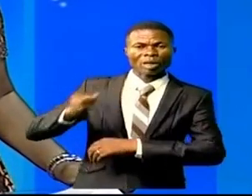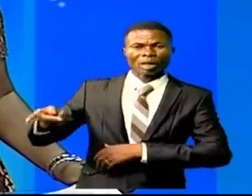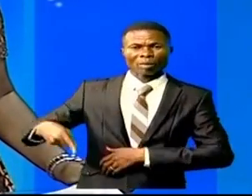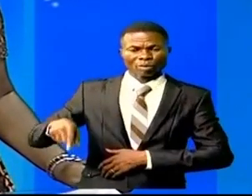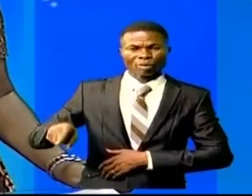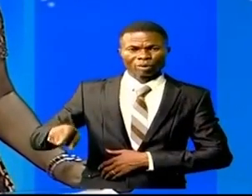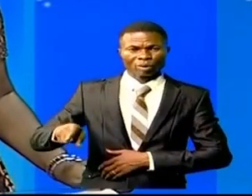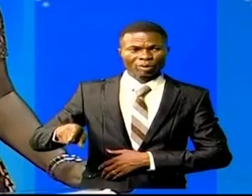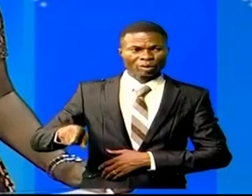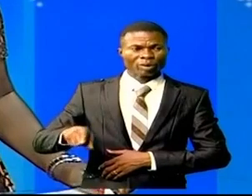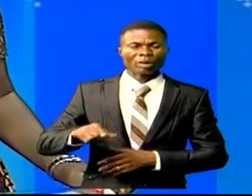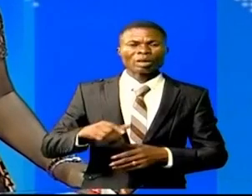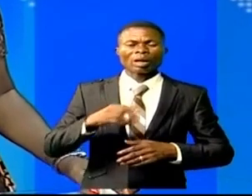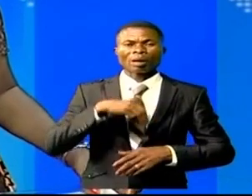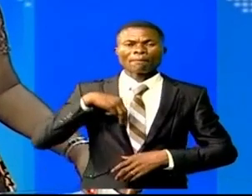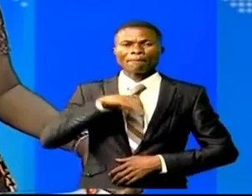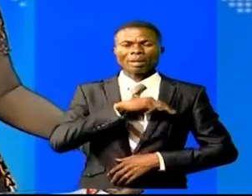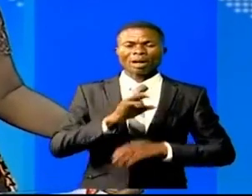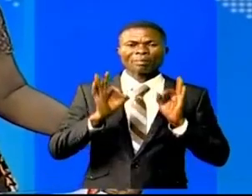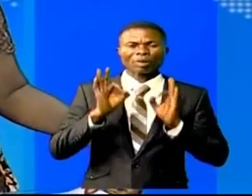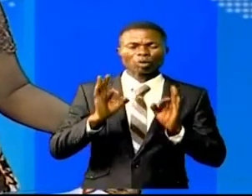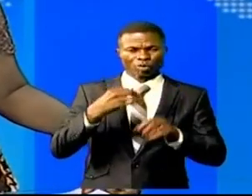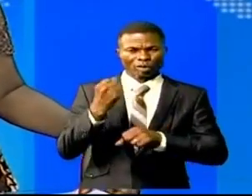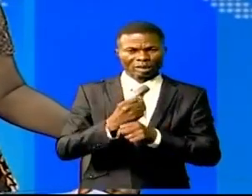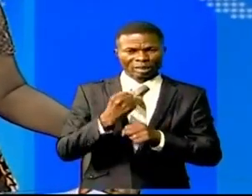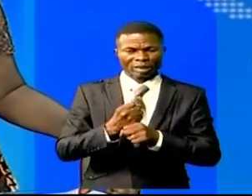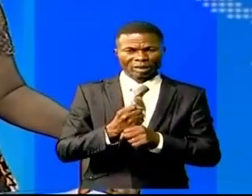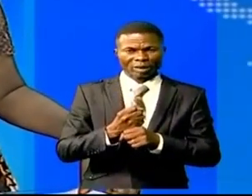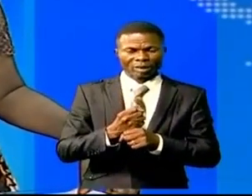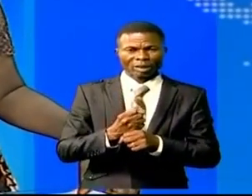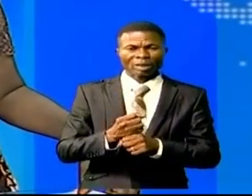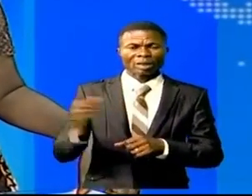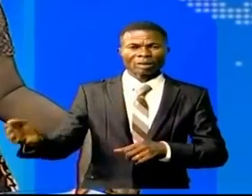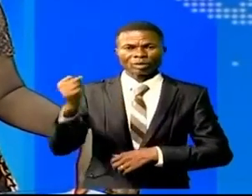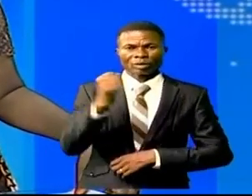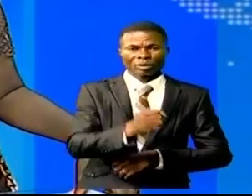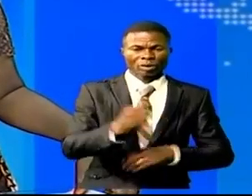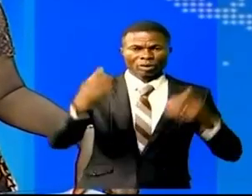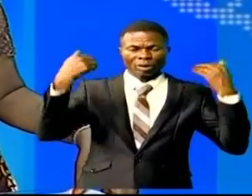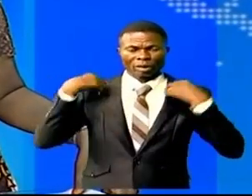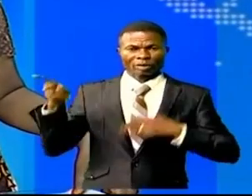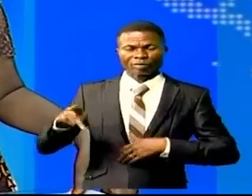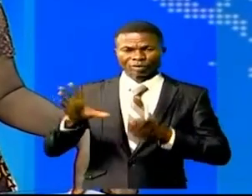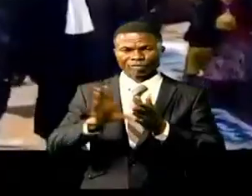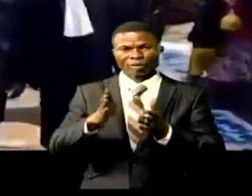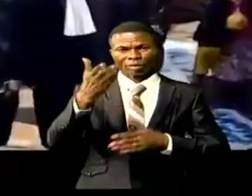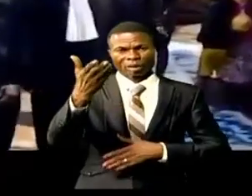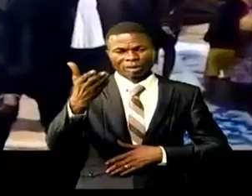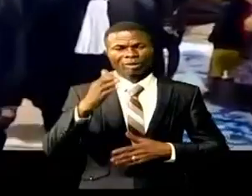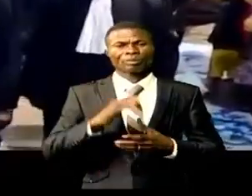a de nouveaux membres pour le faire fonctionner. Ils ont été installés par l'autorité provinciale.